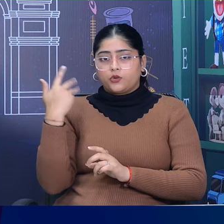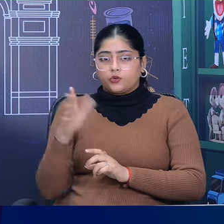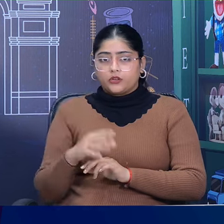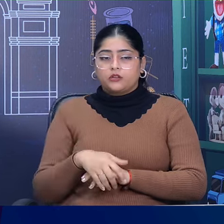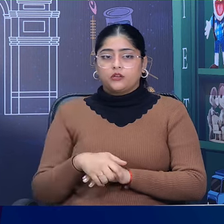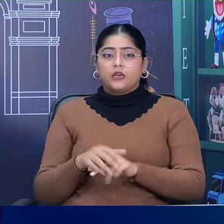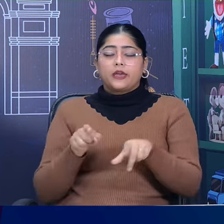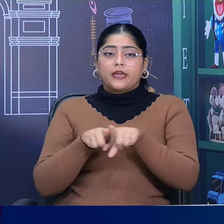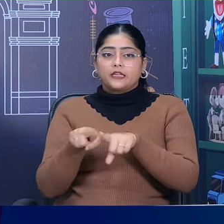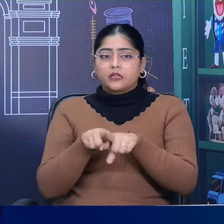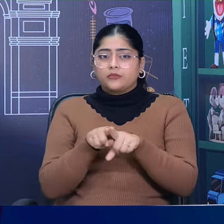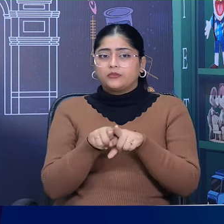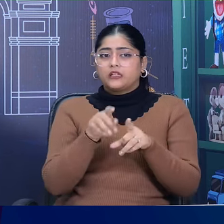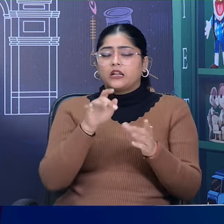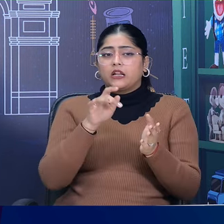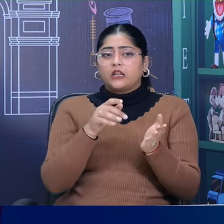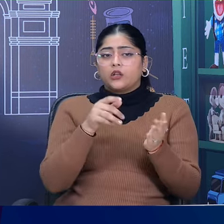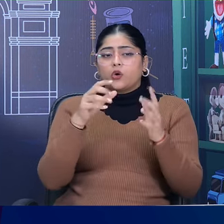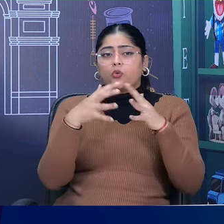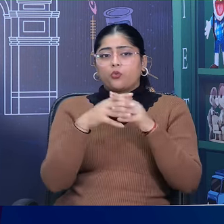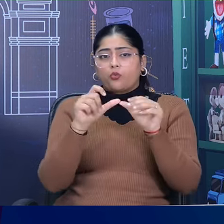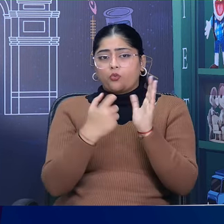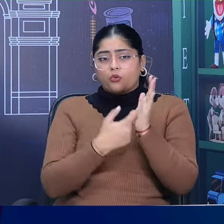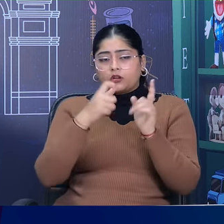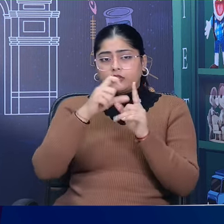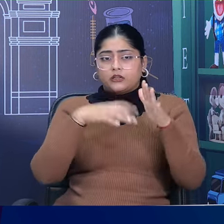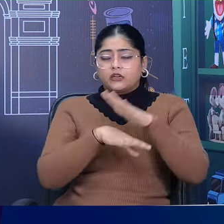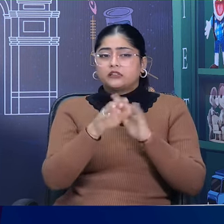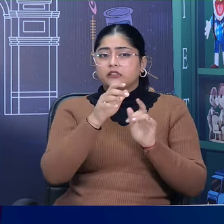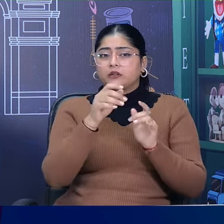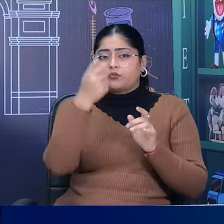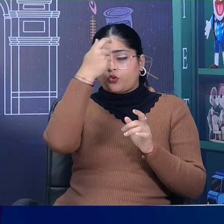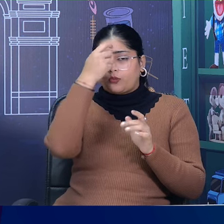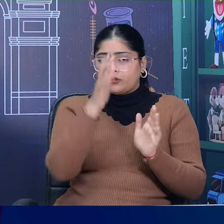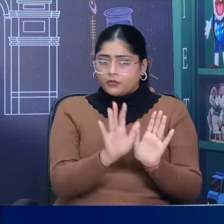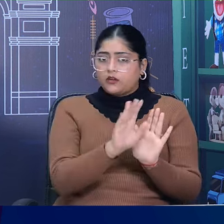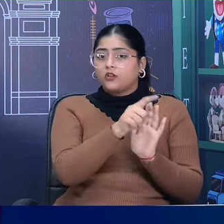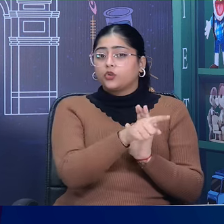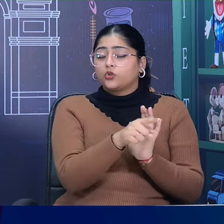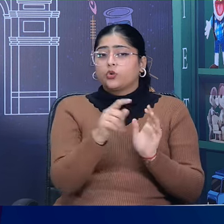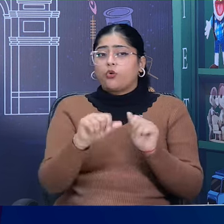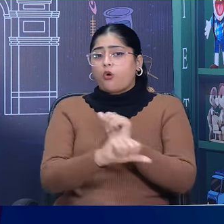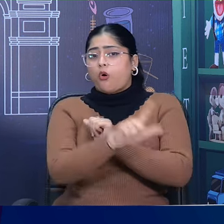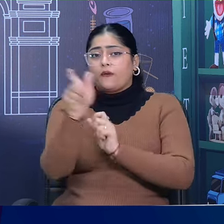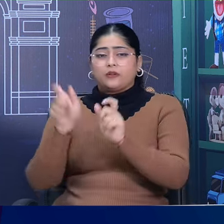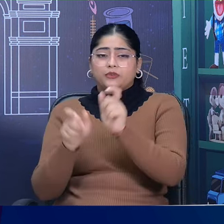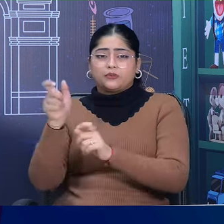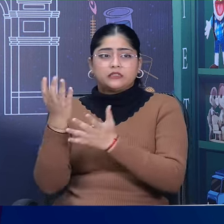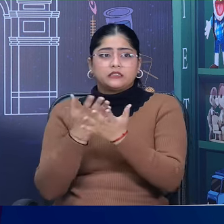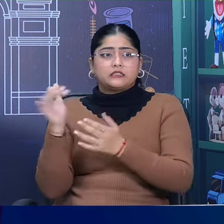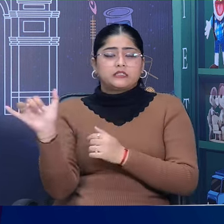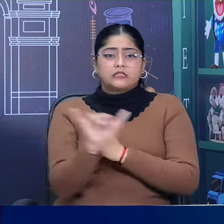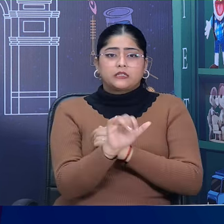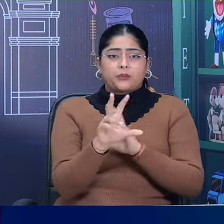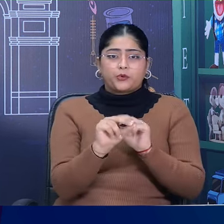कोई ऐसी समस्या उत्पन्न हो जाए जो सिर्फ उसी वर्ड में है तो सभी लोग जाके उस समस्या के बारे में बात नहीं करेंगे बल्कि वो पंच जिसको उन्होंने